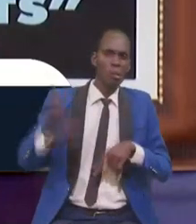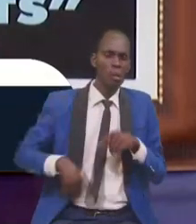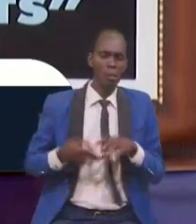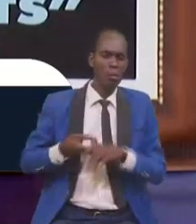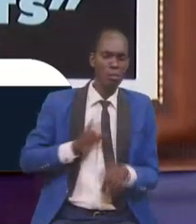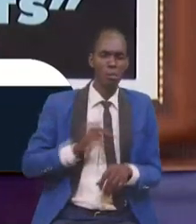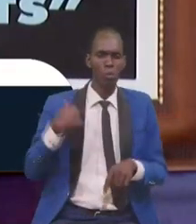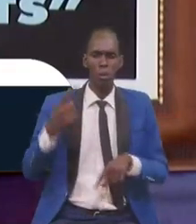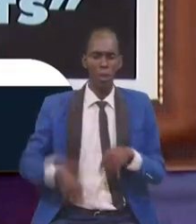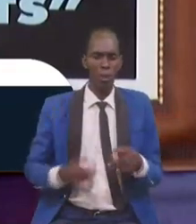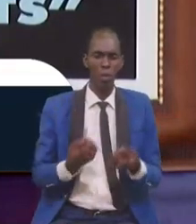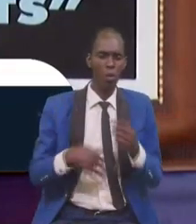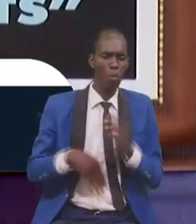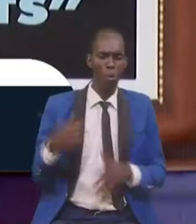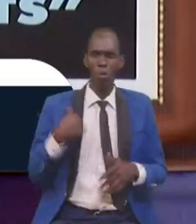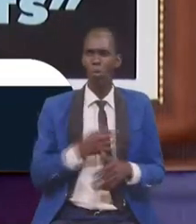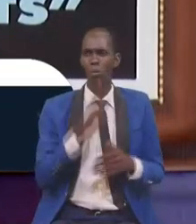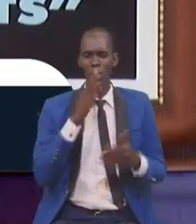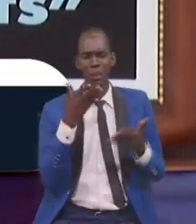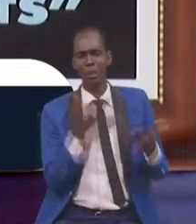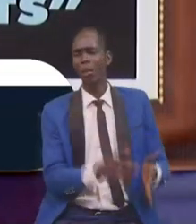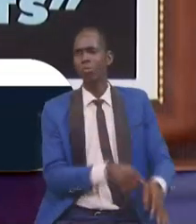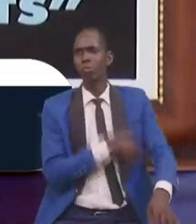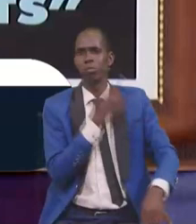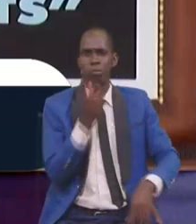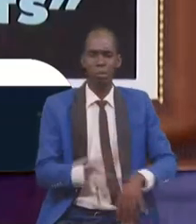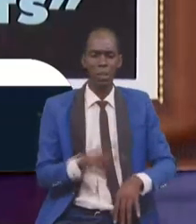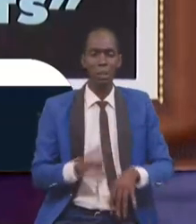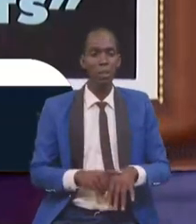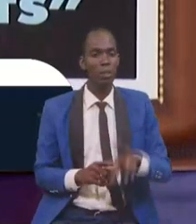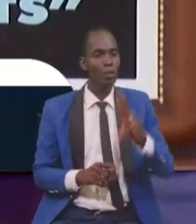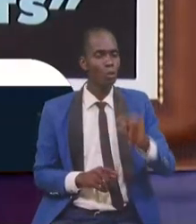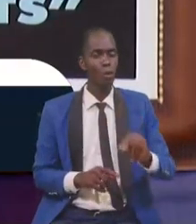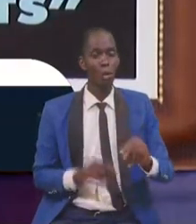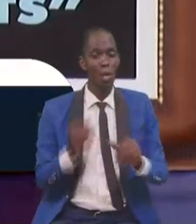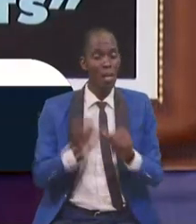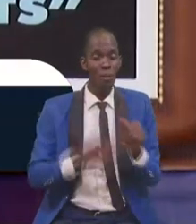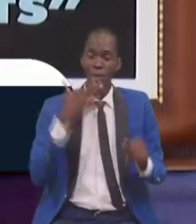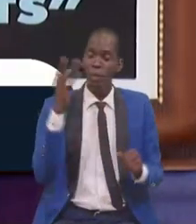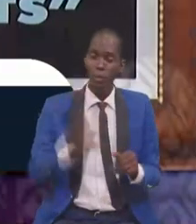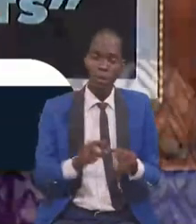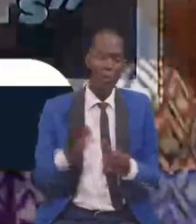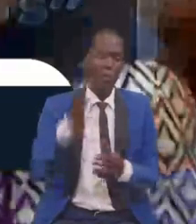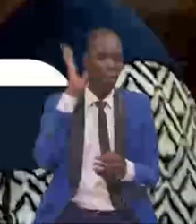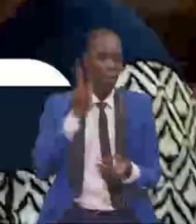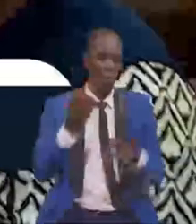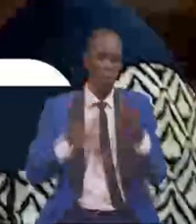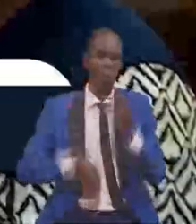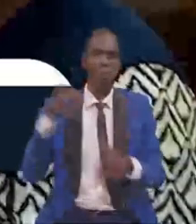non, on ne va pas sortir. On est trop fort ici. Nous sommes ici depuis fort longtemps. Tout démon va